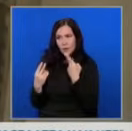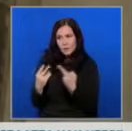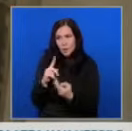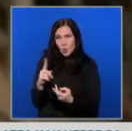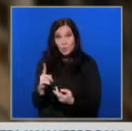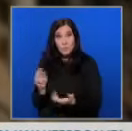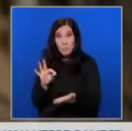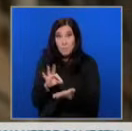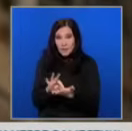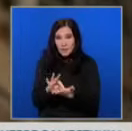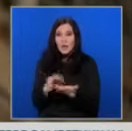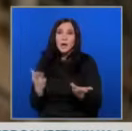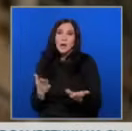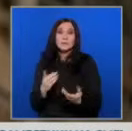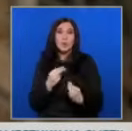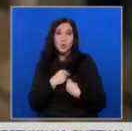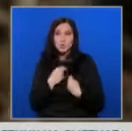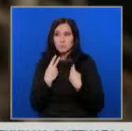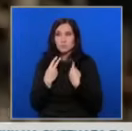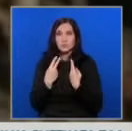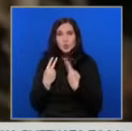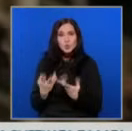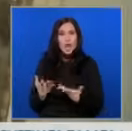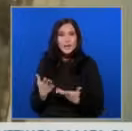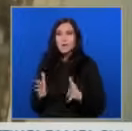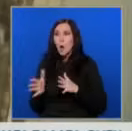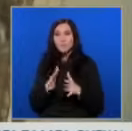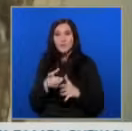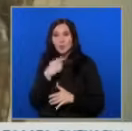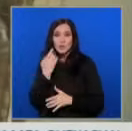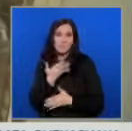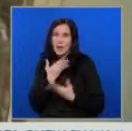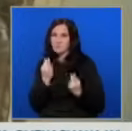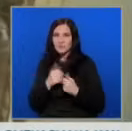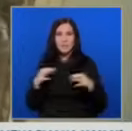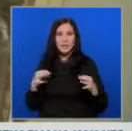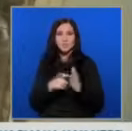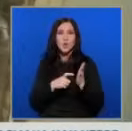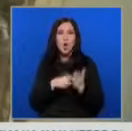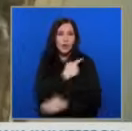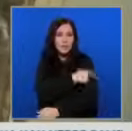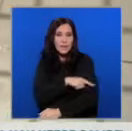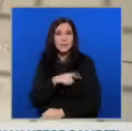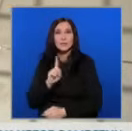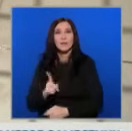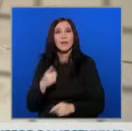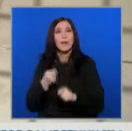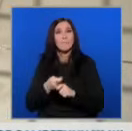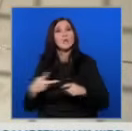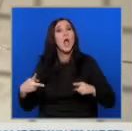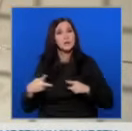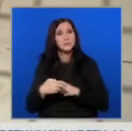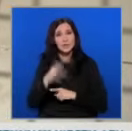се натъкнаха, са достояние на обществото от години, но мерки липсват. По закон, клиниката трябва да извършва кастрация на животните,